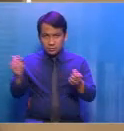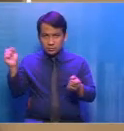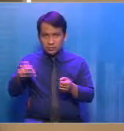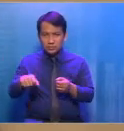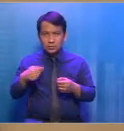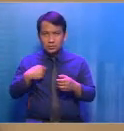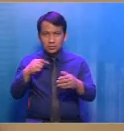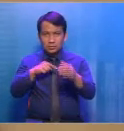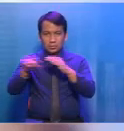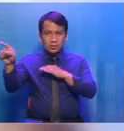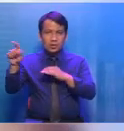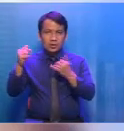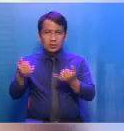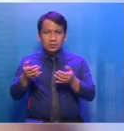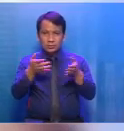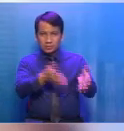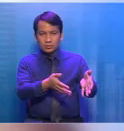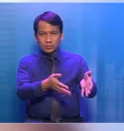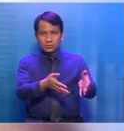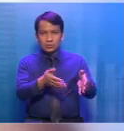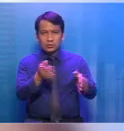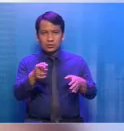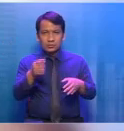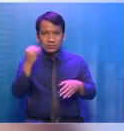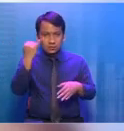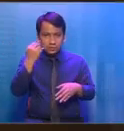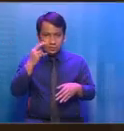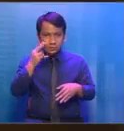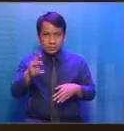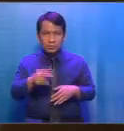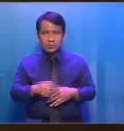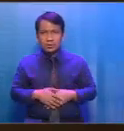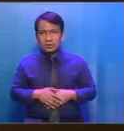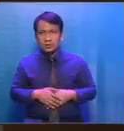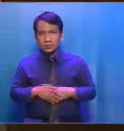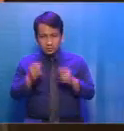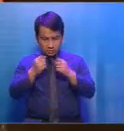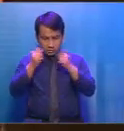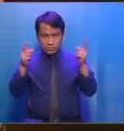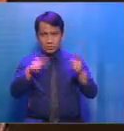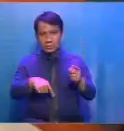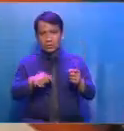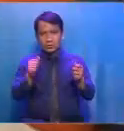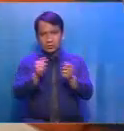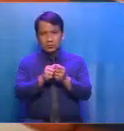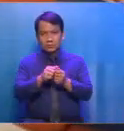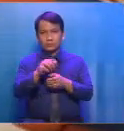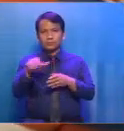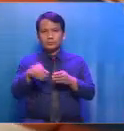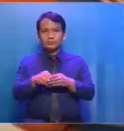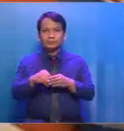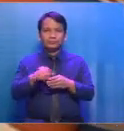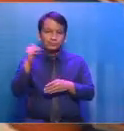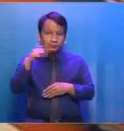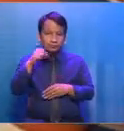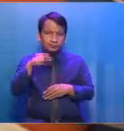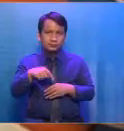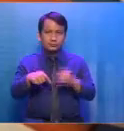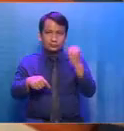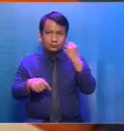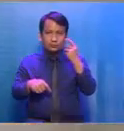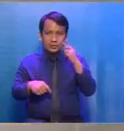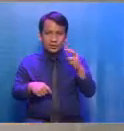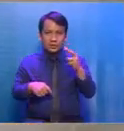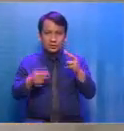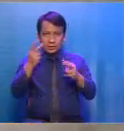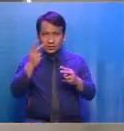umanong tumakas ang mga rebelde at iniwan ang napatay na si Javelin. Nagulat si Jessrine na nasama sa bakbakan ng kapatid nilang si Javelin dahil